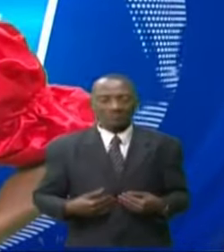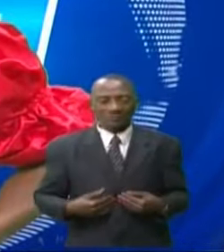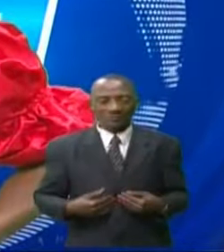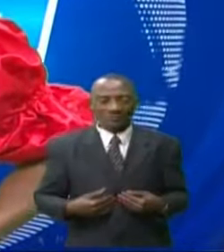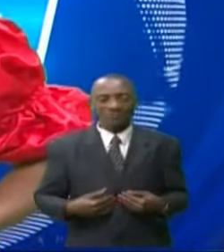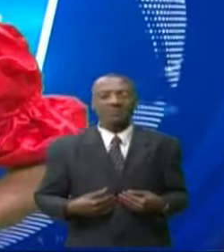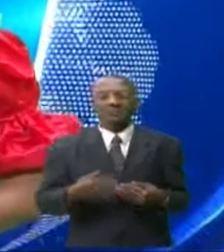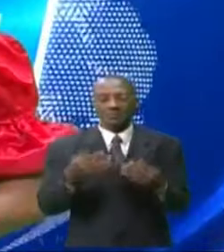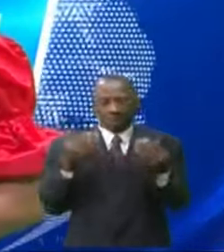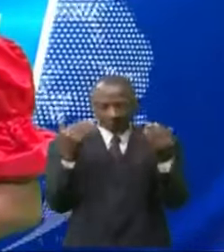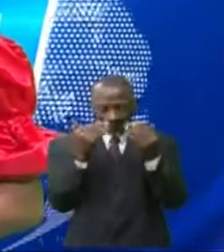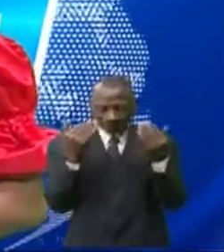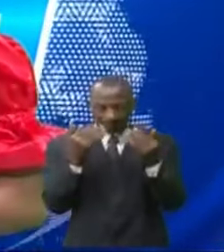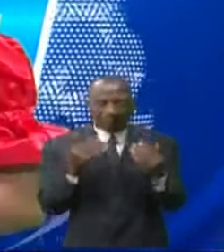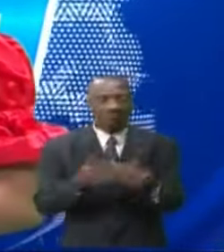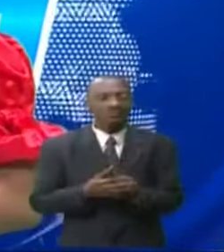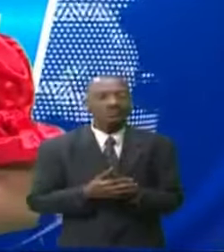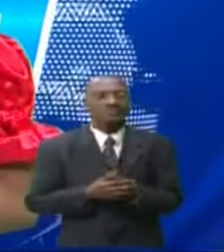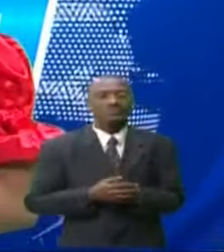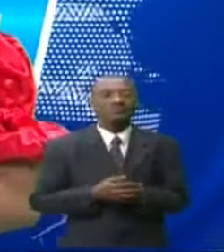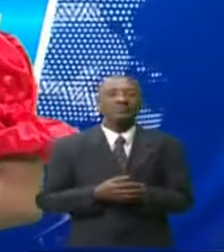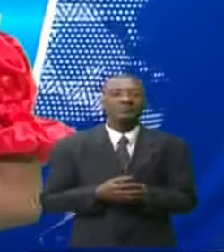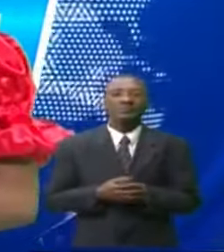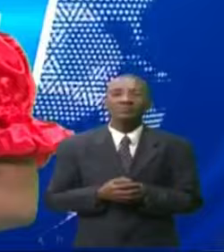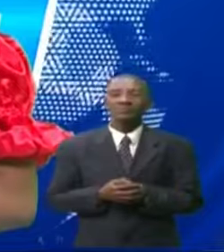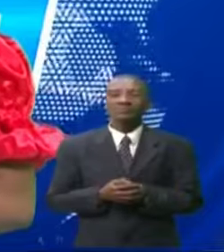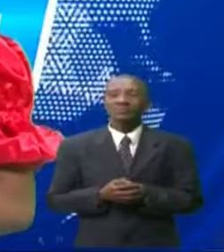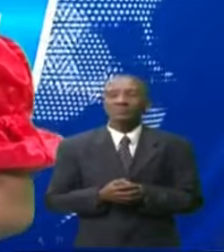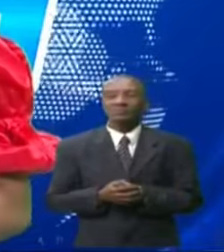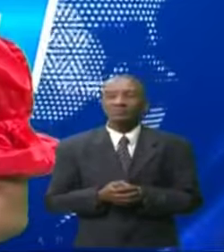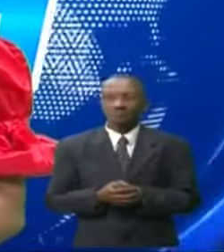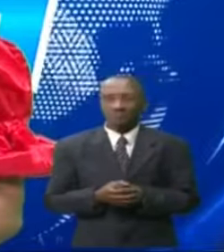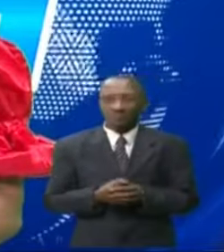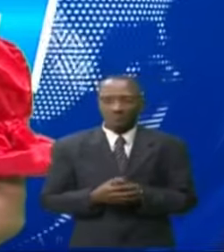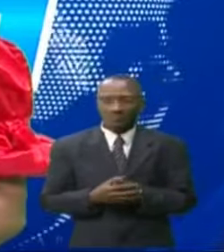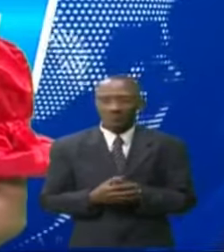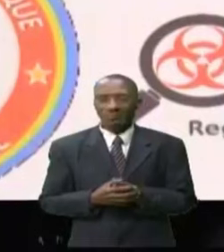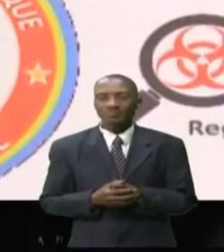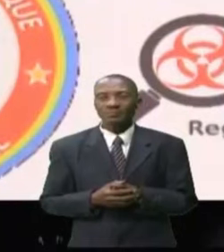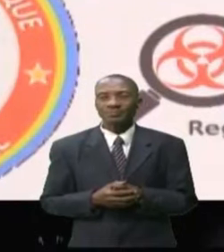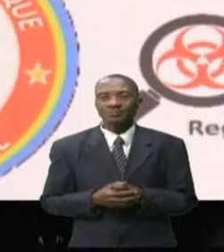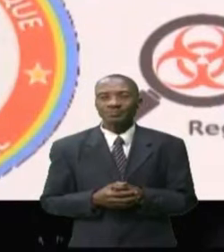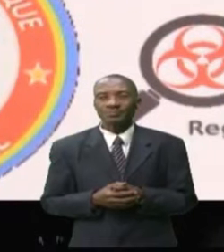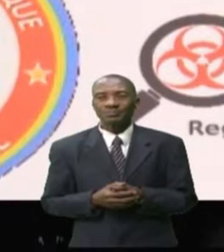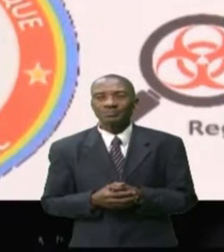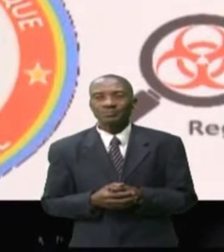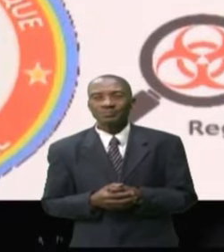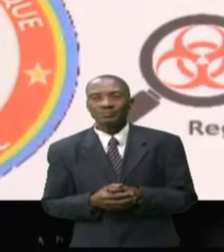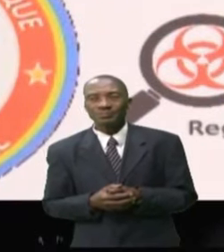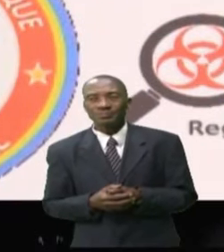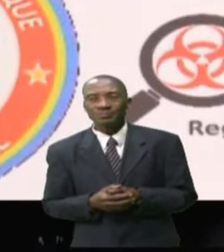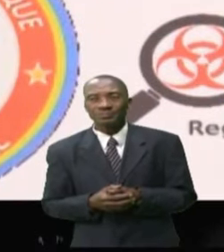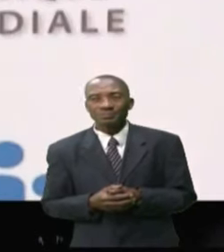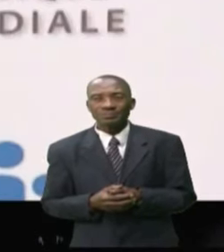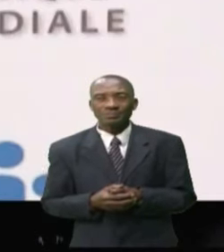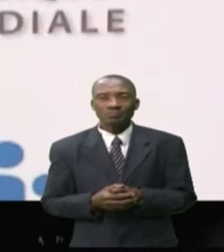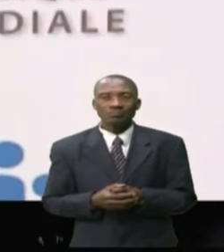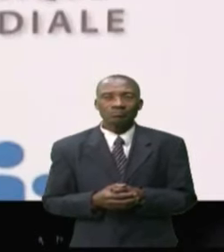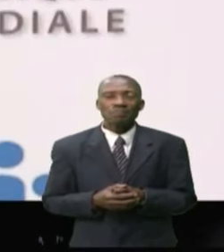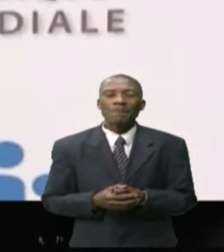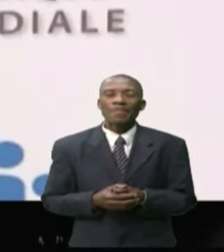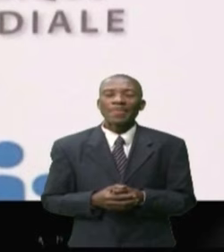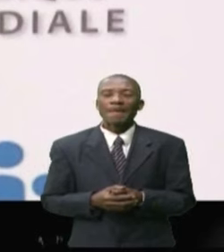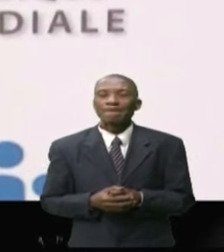précisions dans ce reportage de l'ISEN Sakala et ierson kabwaba ces experts et autres partenaires techniques et